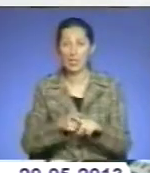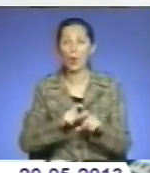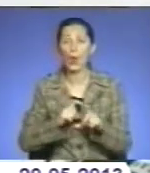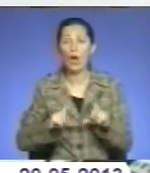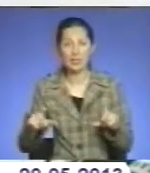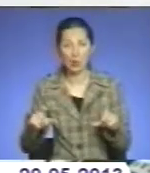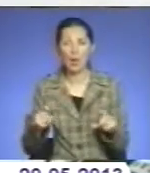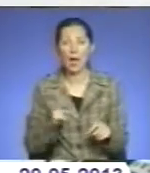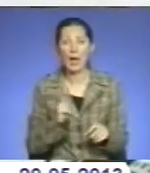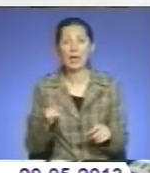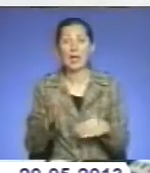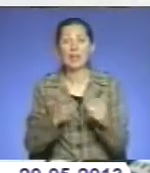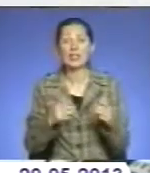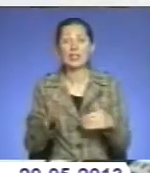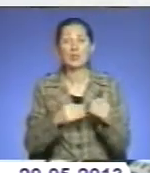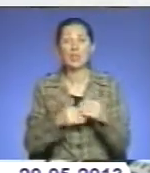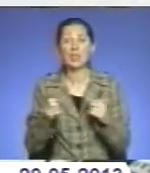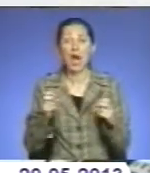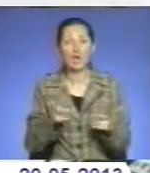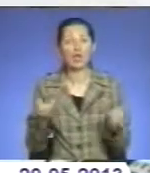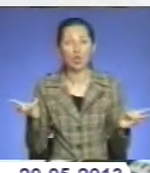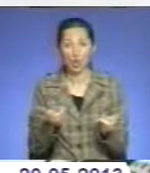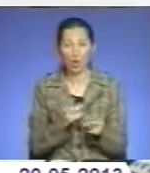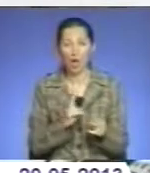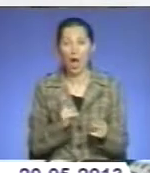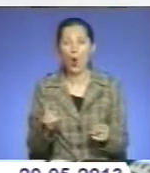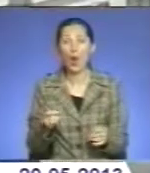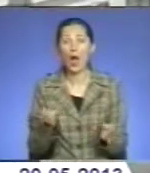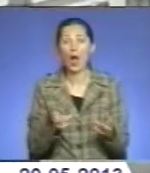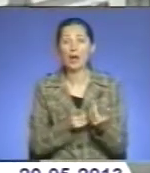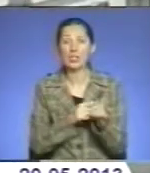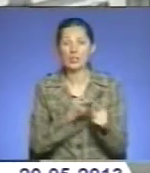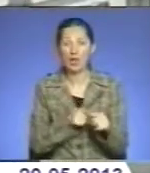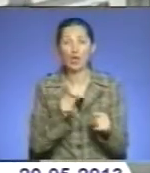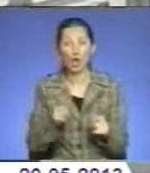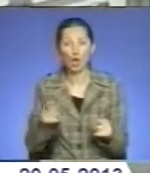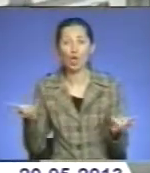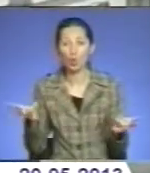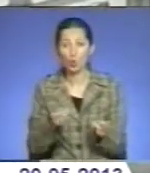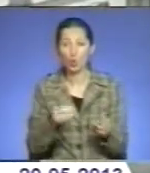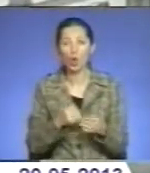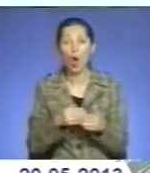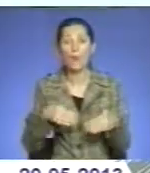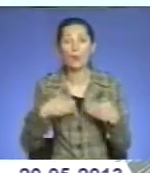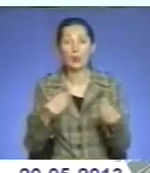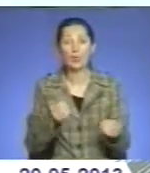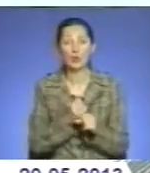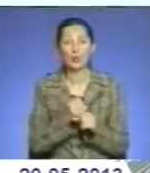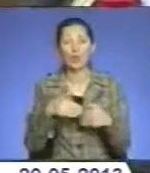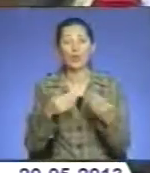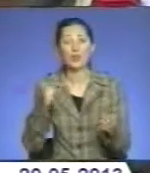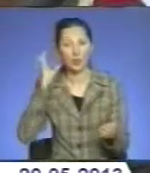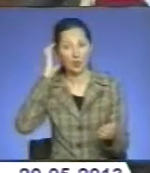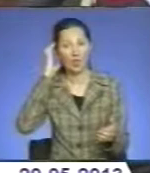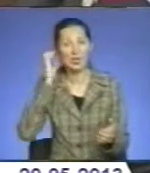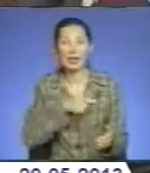институтам, какие специальности нужны. Яке кількість цих людей потрібно? До пропозиції роботодавців уже дослухались депутати